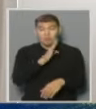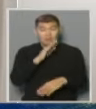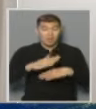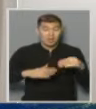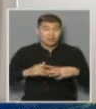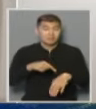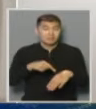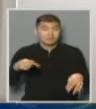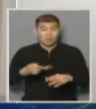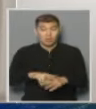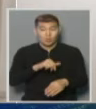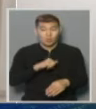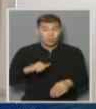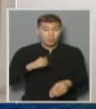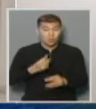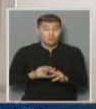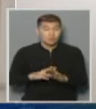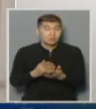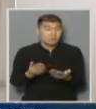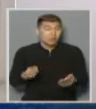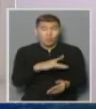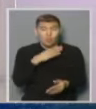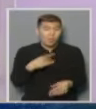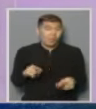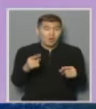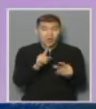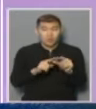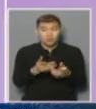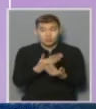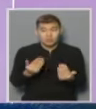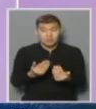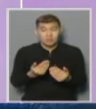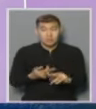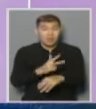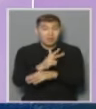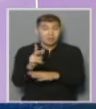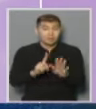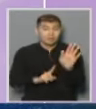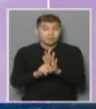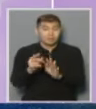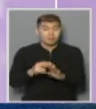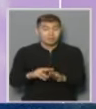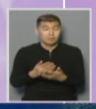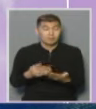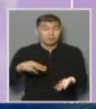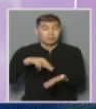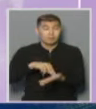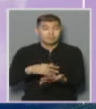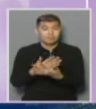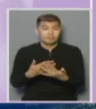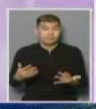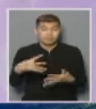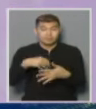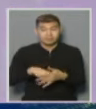қолдауын сезді. Өзі томаға тұйық, көп сөзді ұната бермейді. Десе де камера қосылған сәтте бойын тіктеп, түрлі